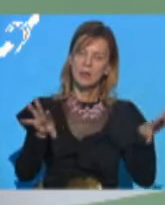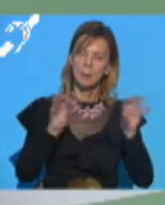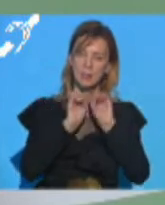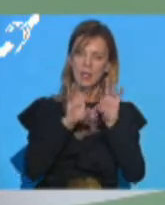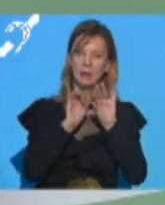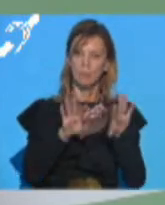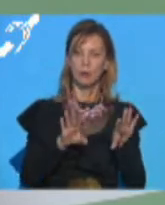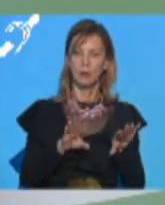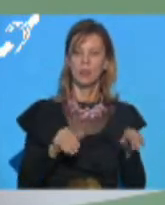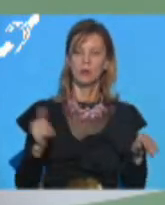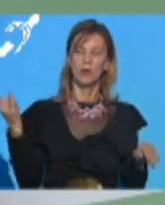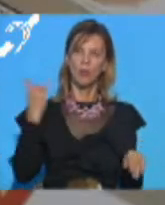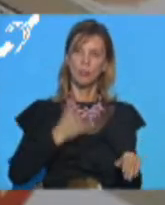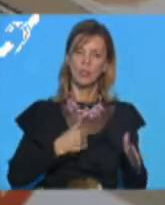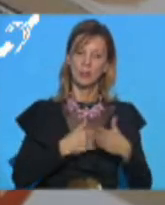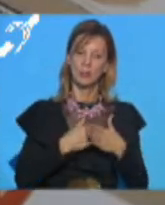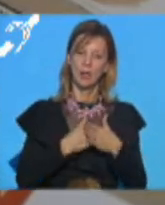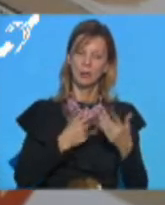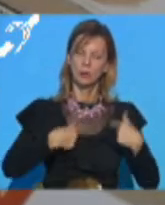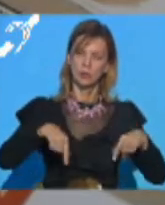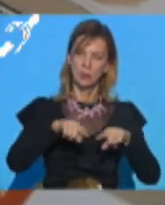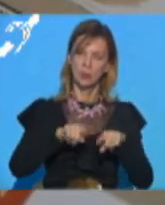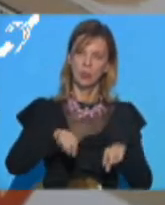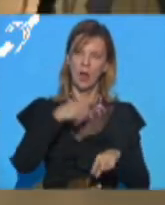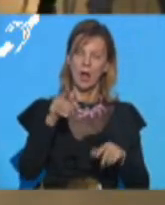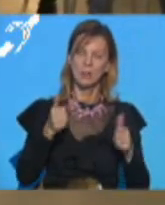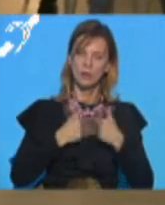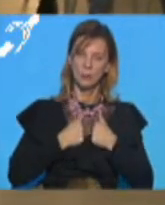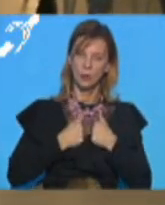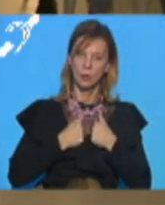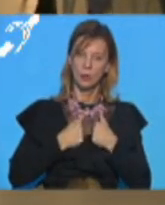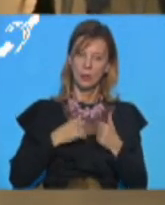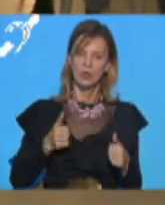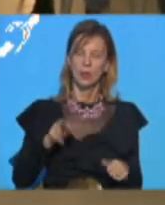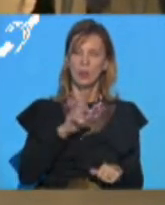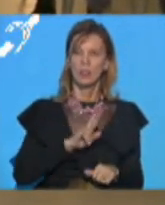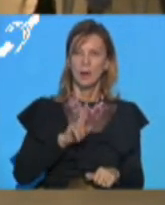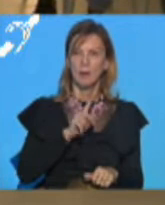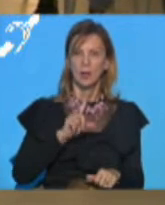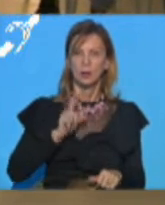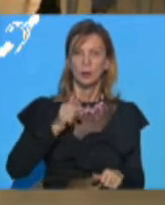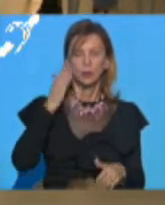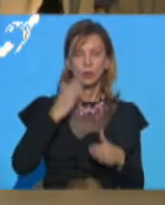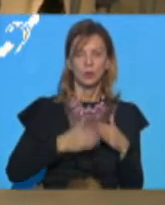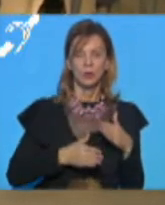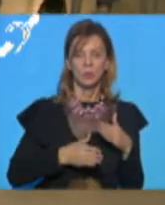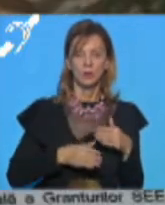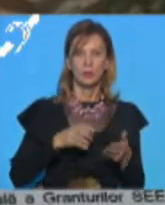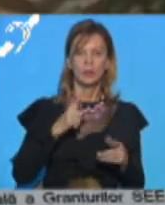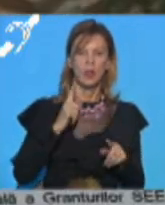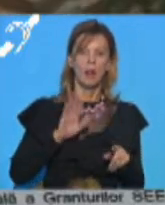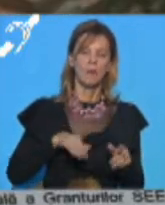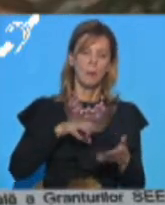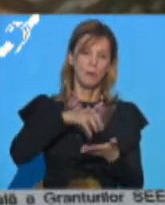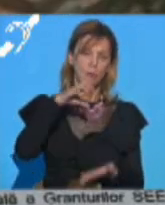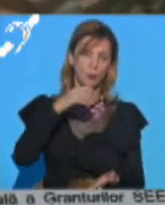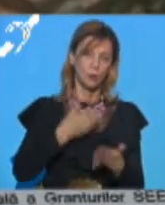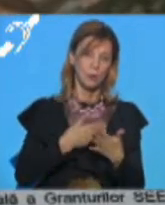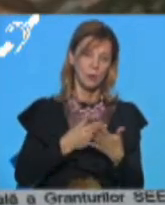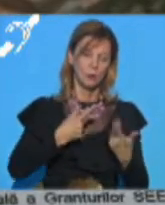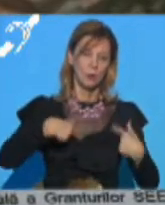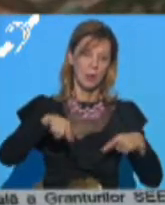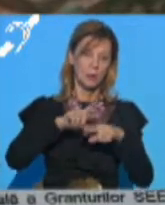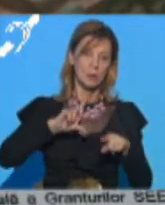informațiilor, au adus alături de noi alți voluntari și, repet, nu în ultimul rând, fonduri pentru ca noi să putem